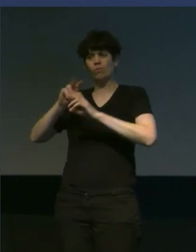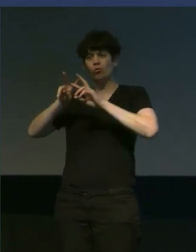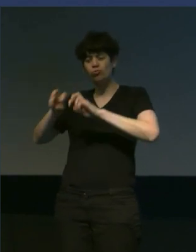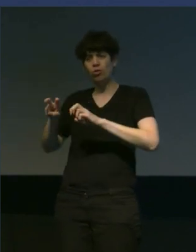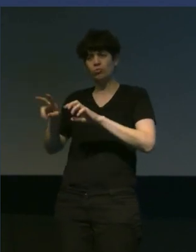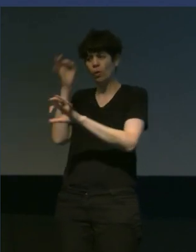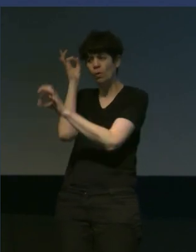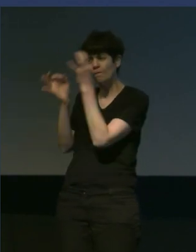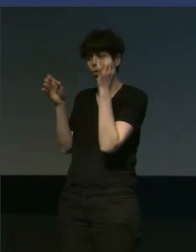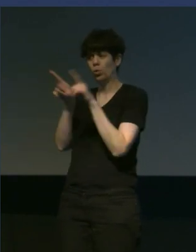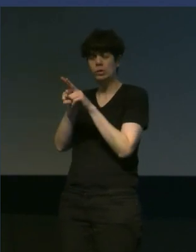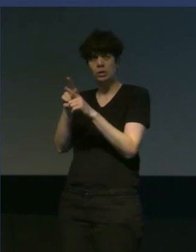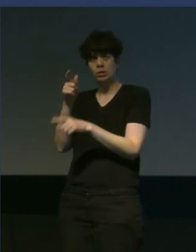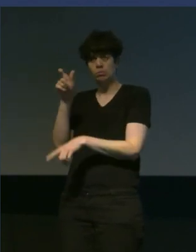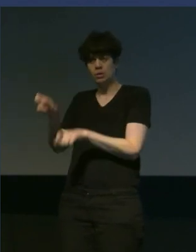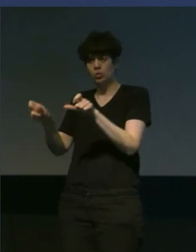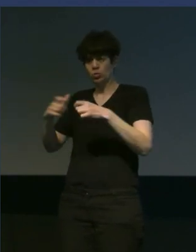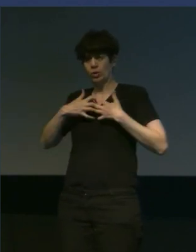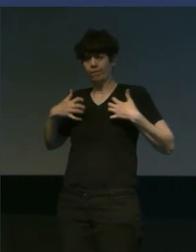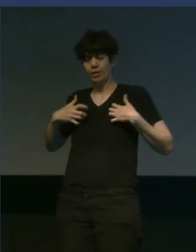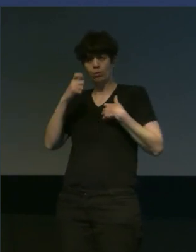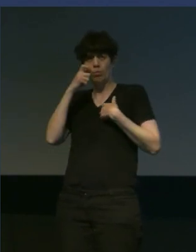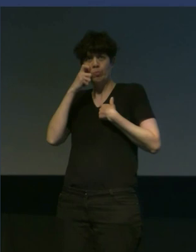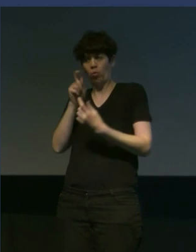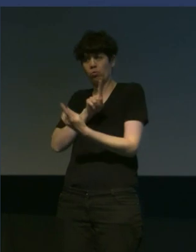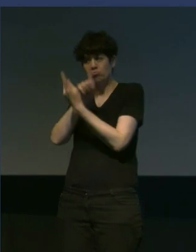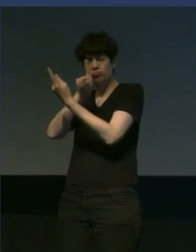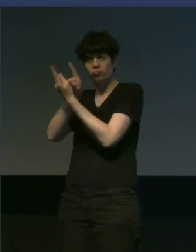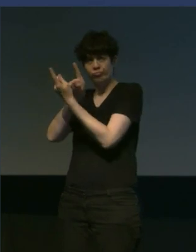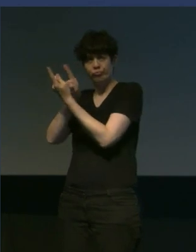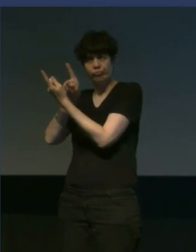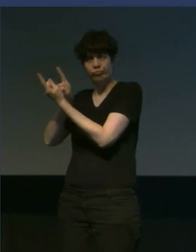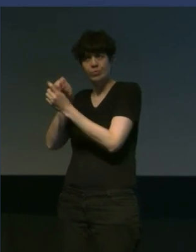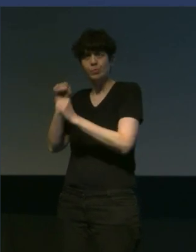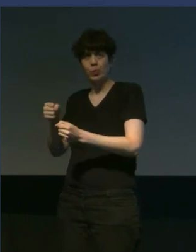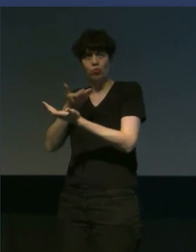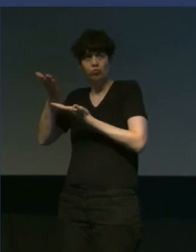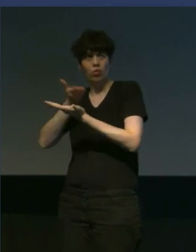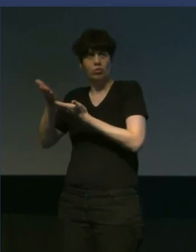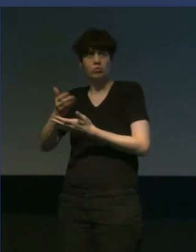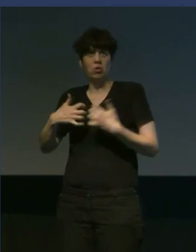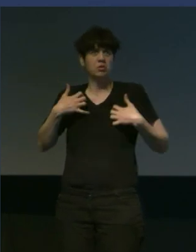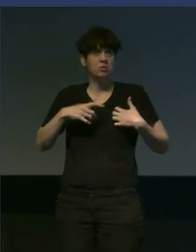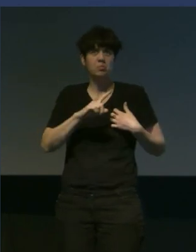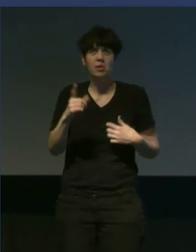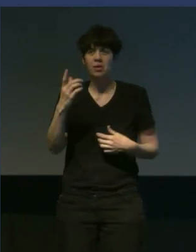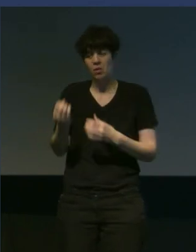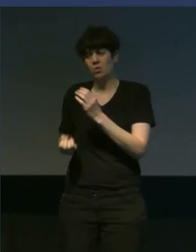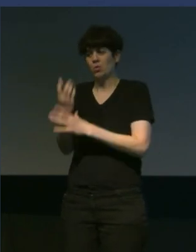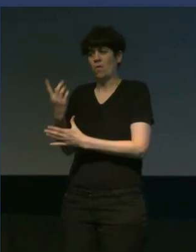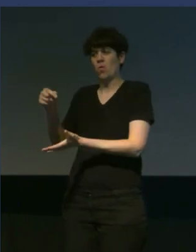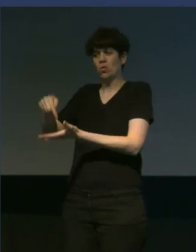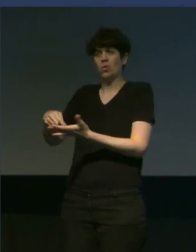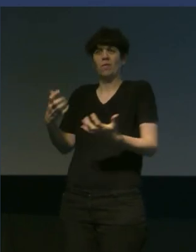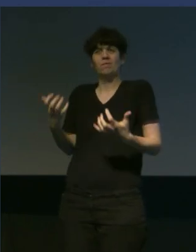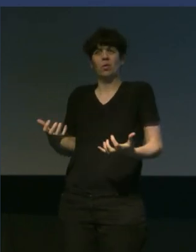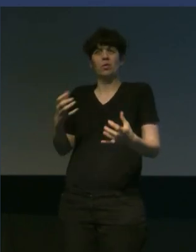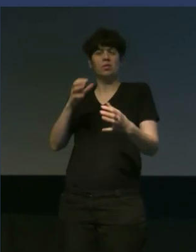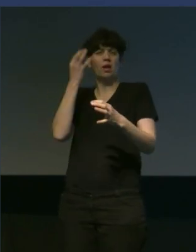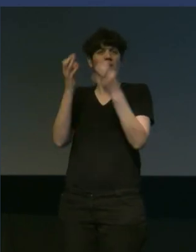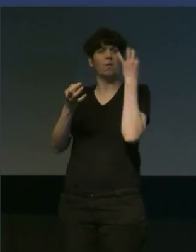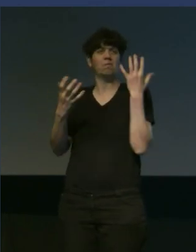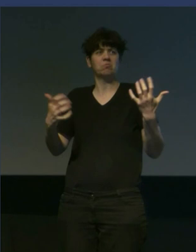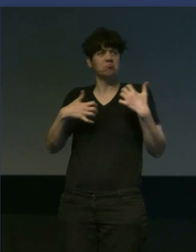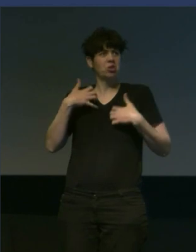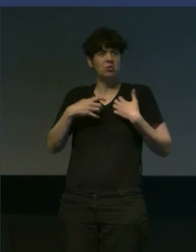échanger directement avec des scientifiques. Donc, n'hésitez surtout pas, si vous avez l'occasion, de découvrir ce lieu qui est Océanolab. Et cette